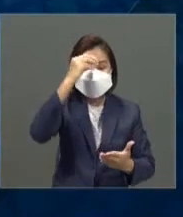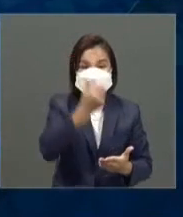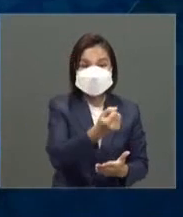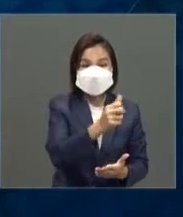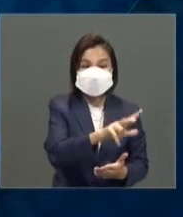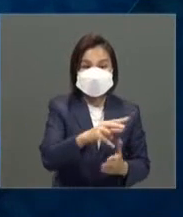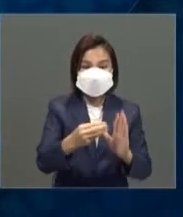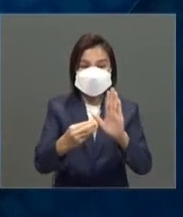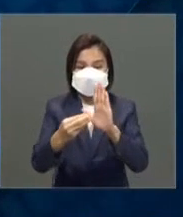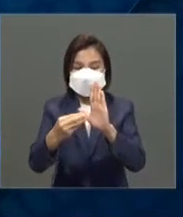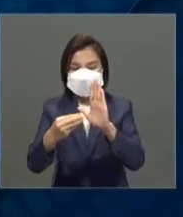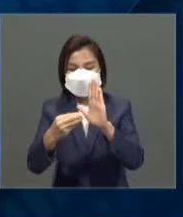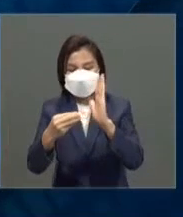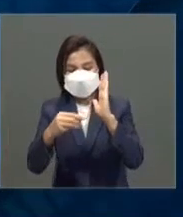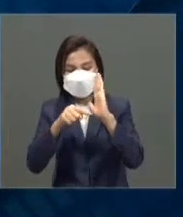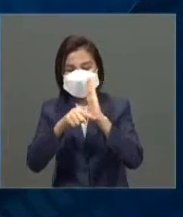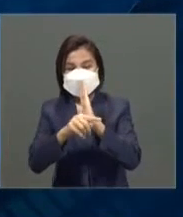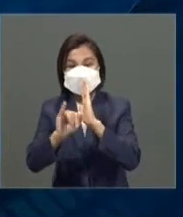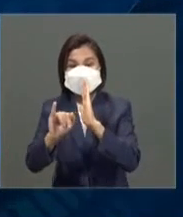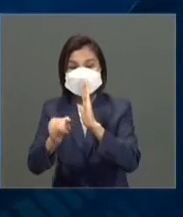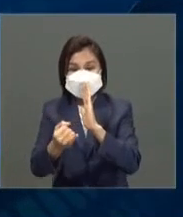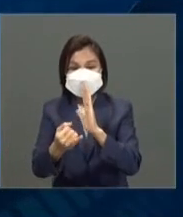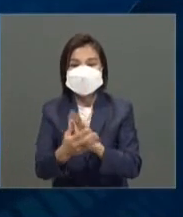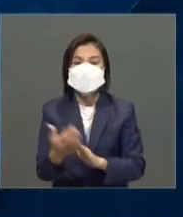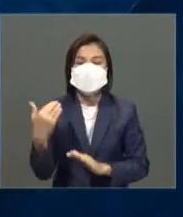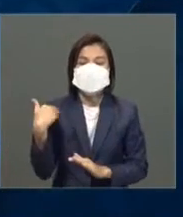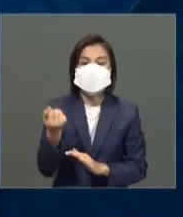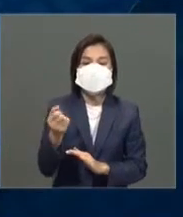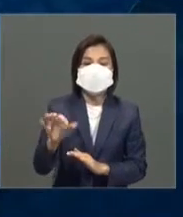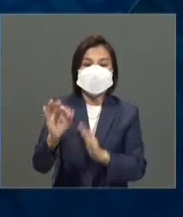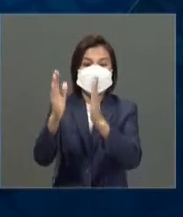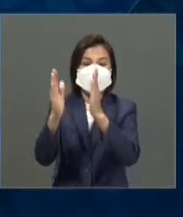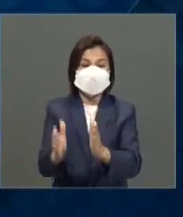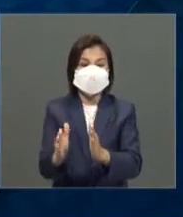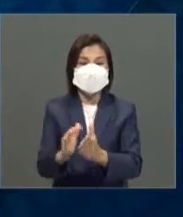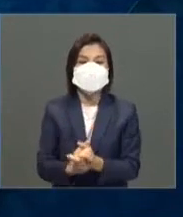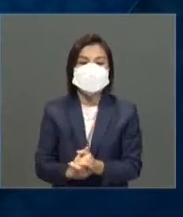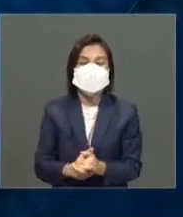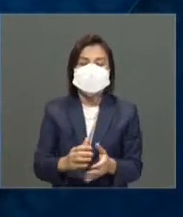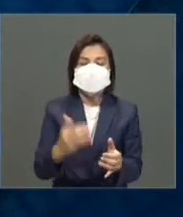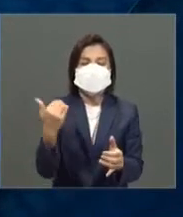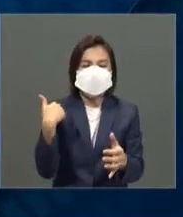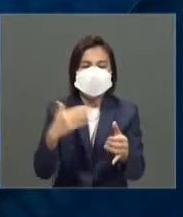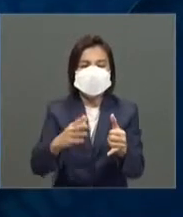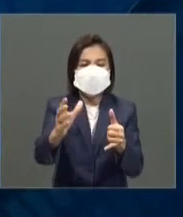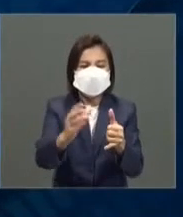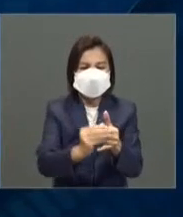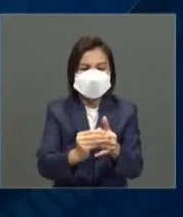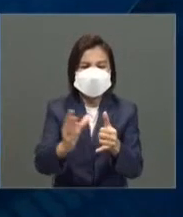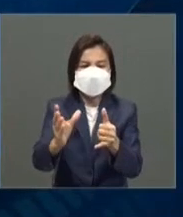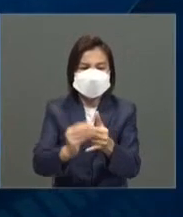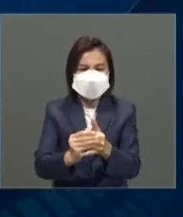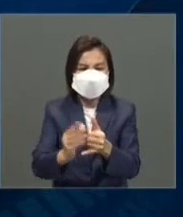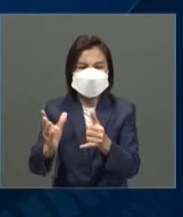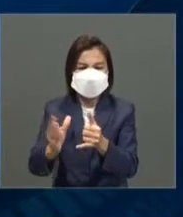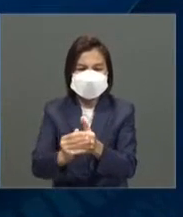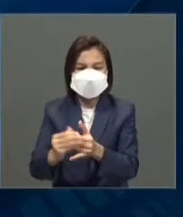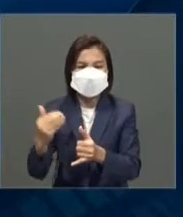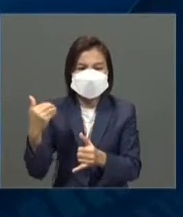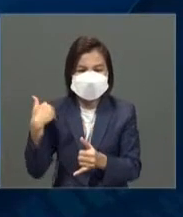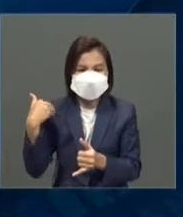ากสินอีก19นะครับก็นำเรียนว่ายังมีการติดเชื้อเกิดขึ้นอยู่เรื่อยๆนะครับในต่างจังหวัดนะ